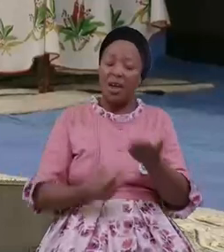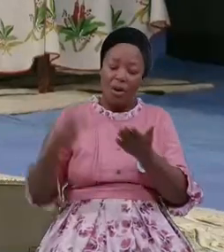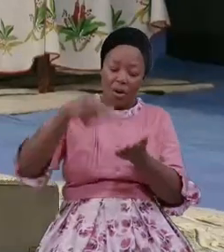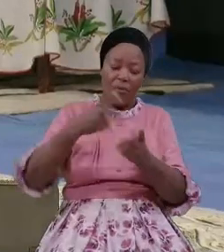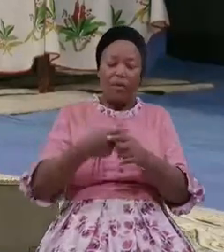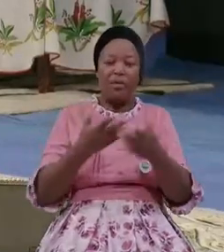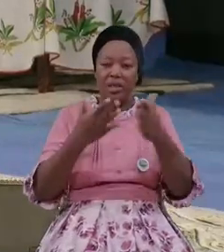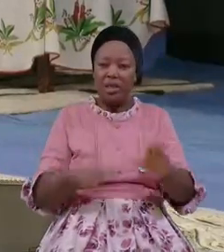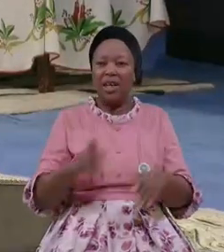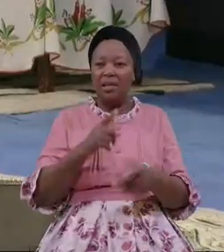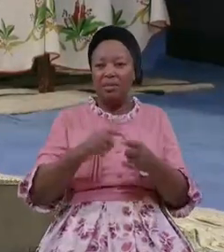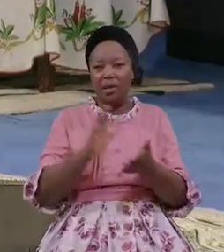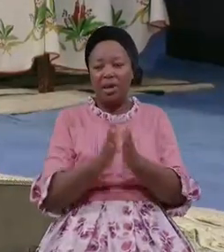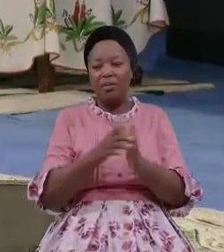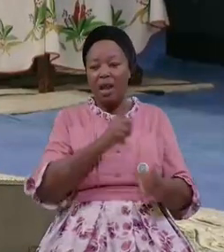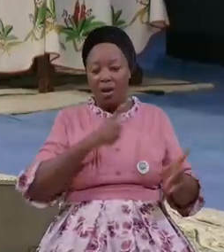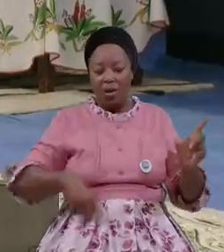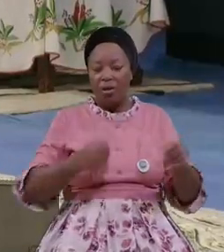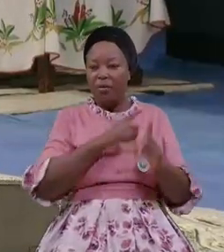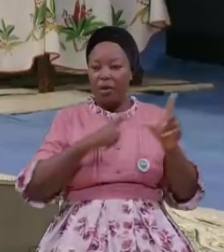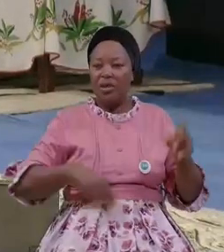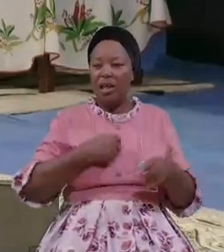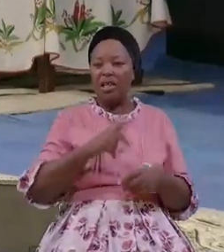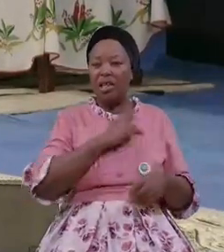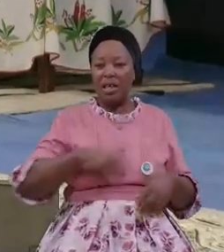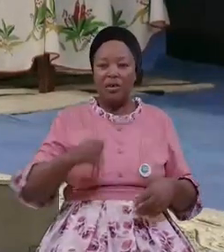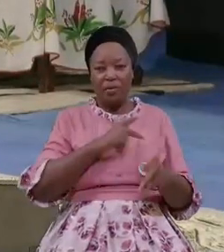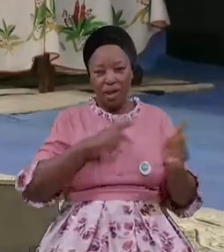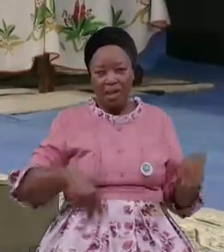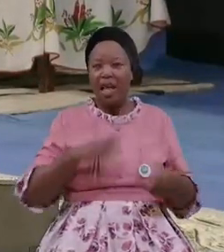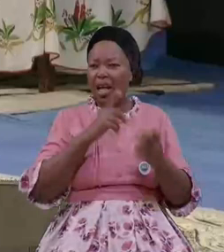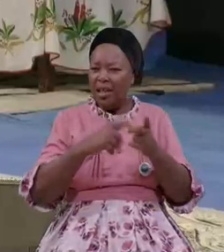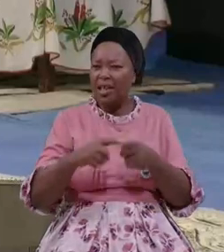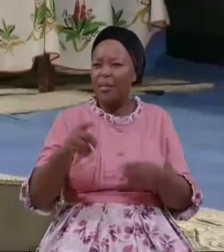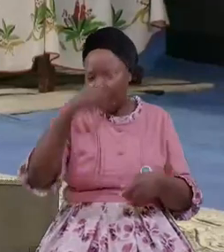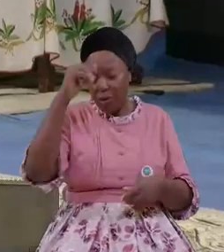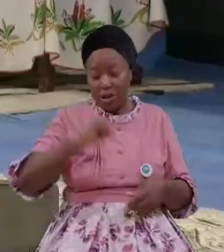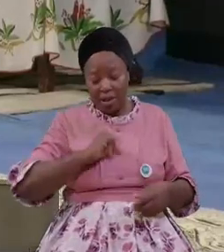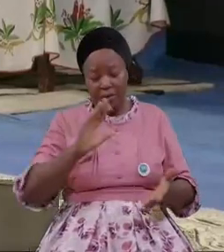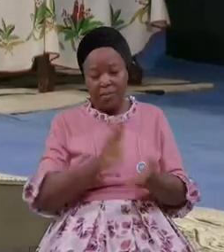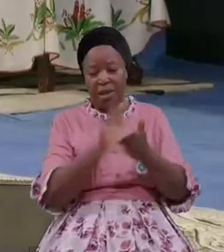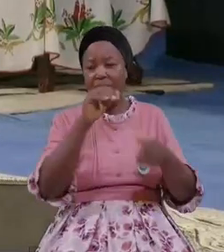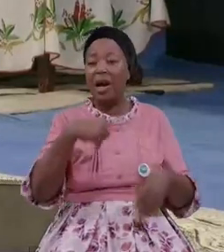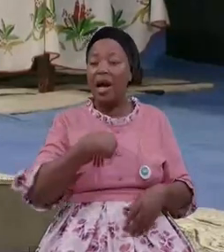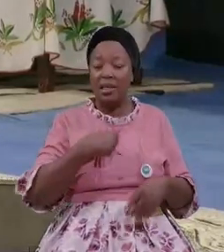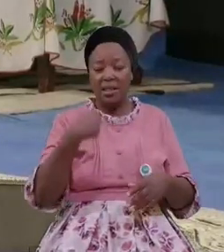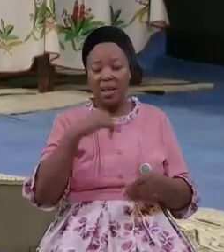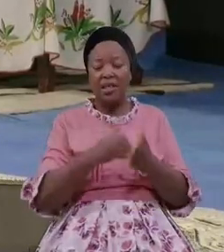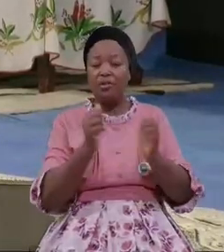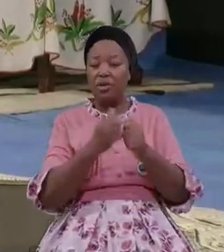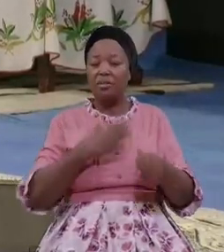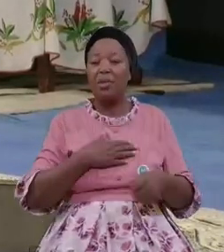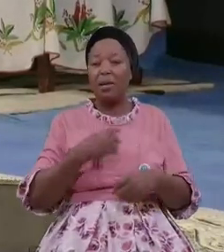des seigneurs le Roi des rois je crois parce que je crois je le dis de ma bouche et le salut